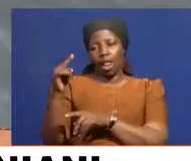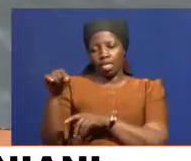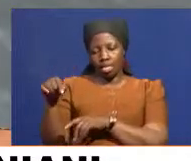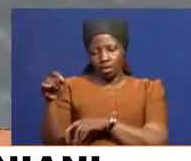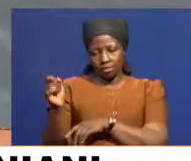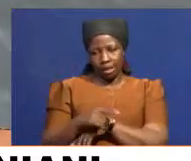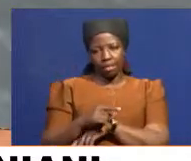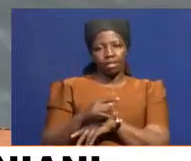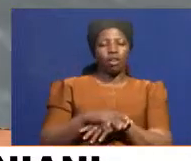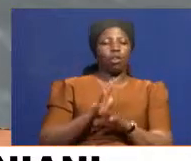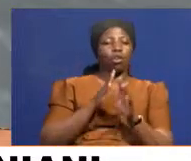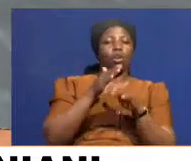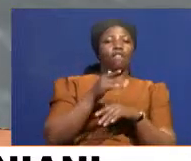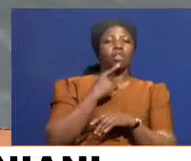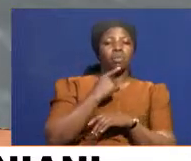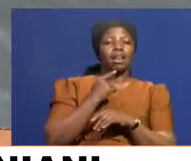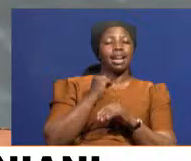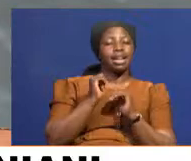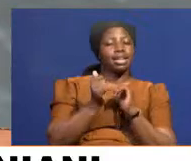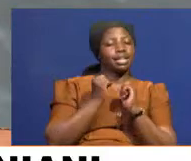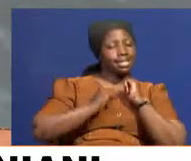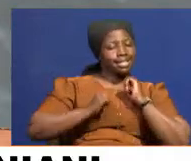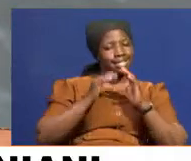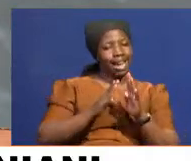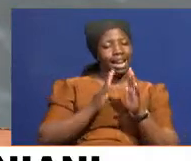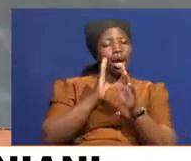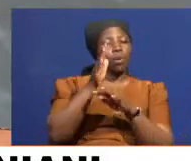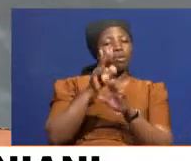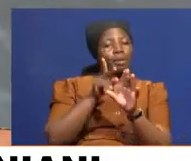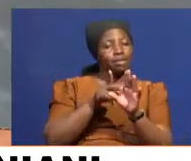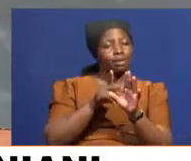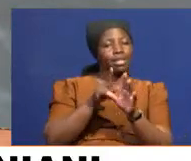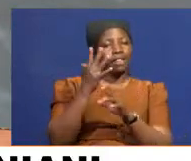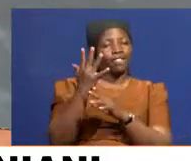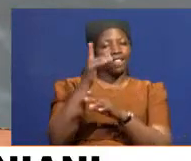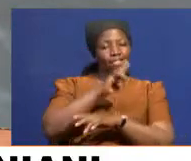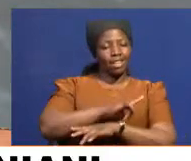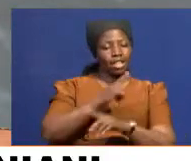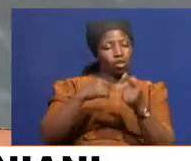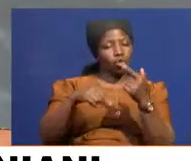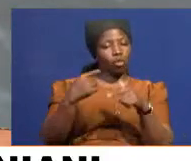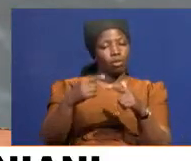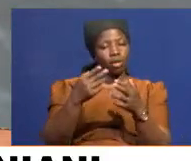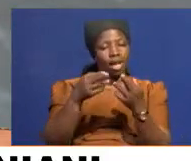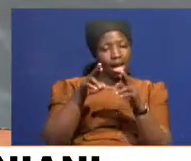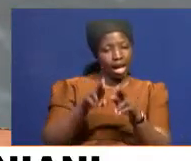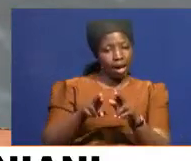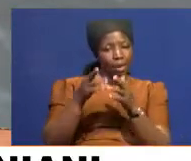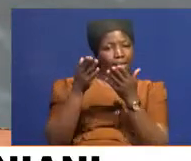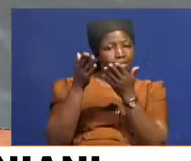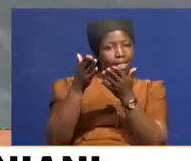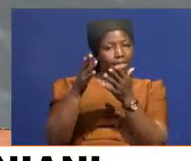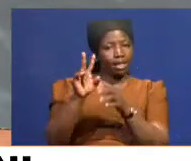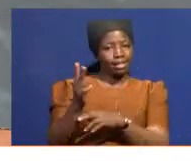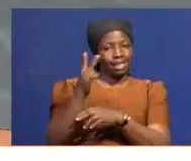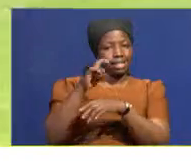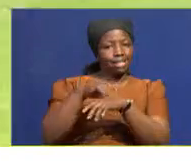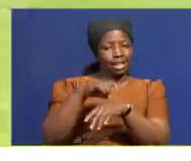kutoka mataifa 135 watashiriki mashindano hayo ya siku tano ambayo yanaandaliwa Amerika Kusini kwa makala ya pili